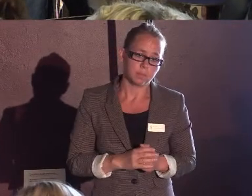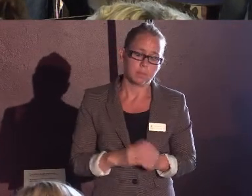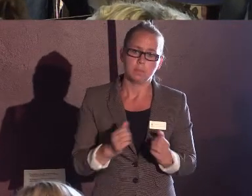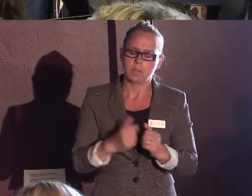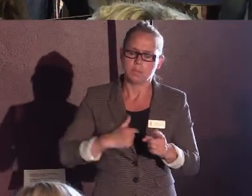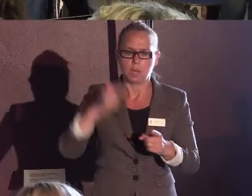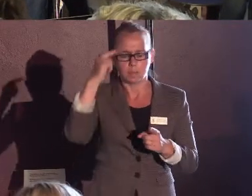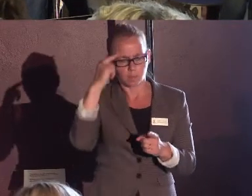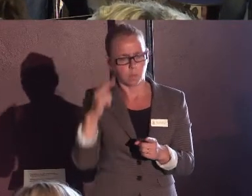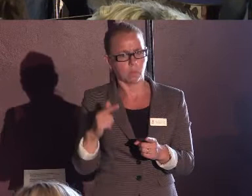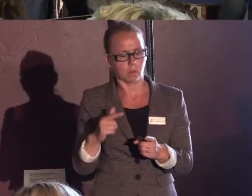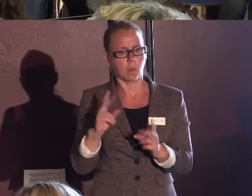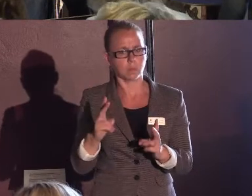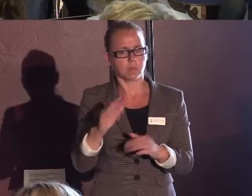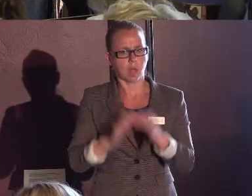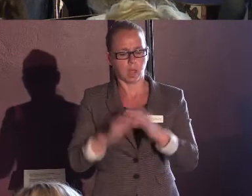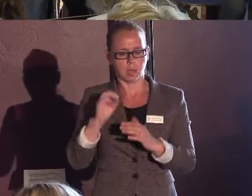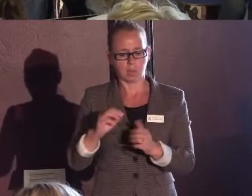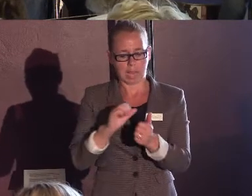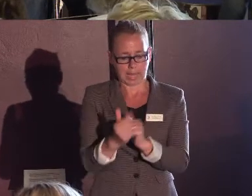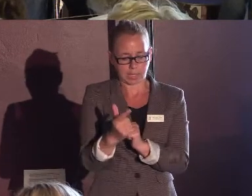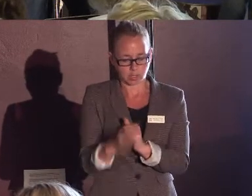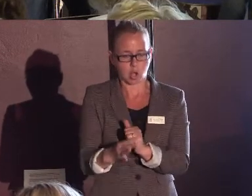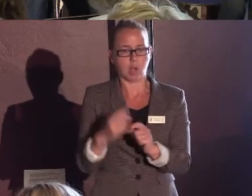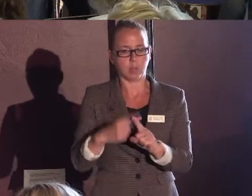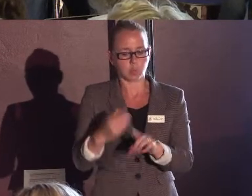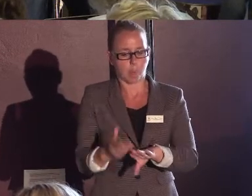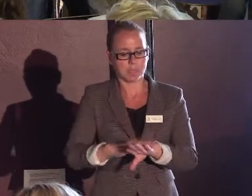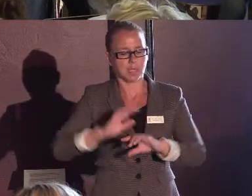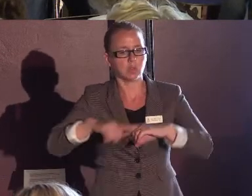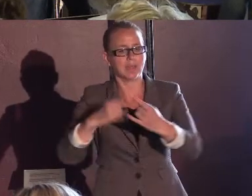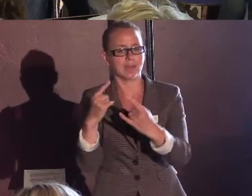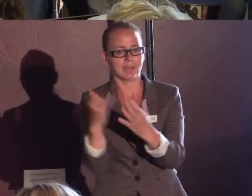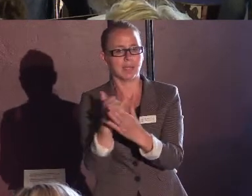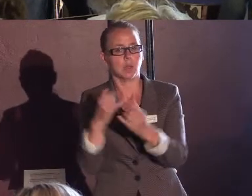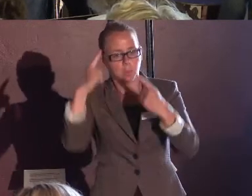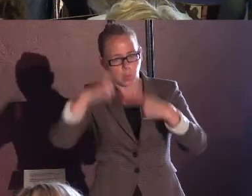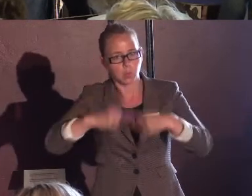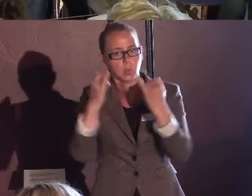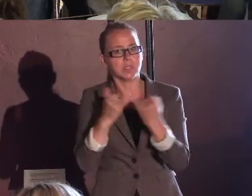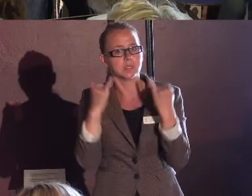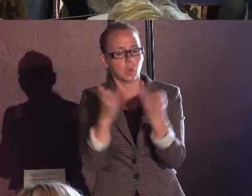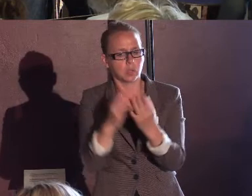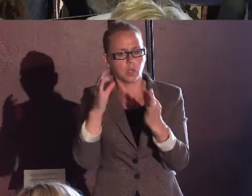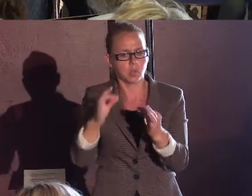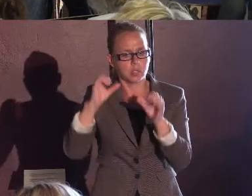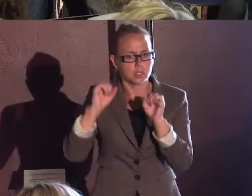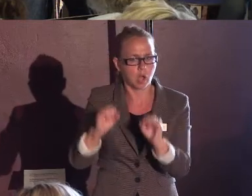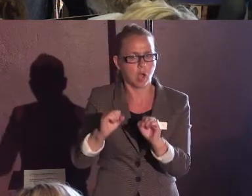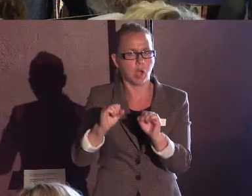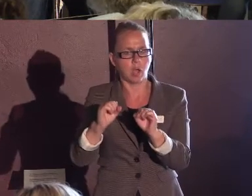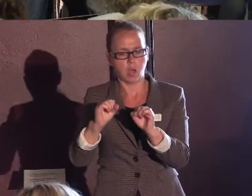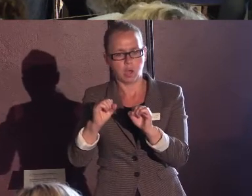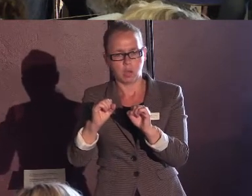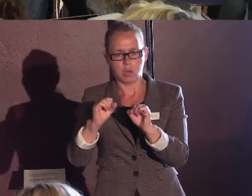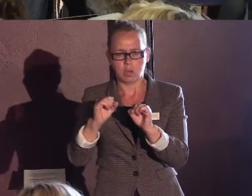jag tror att det handlar också om både om ledarskap och kompetensutveckling inom kulturinstitutionerna. I hur man liksom ska... Man